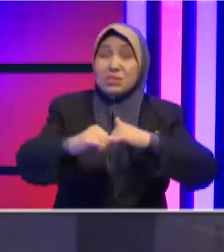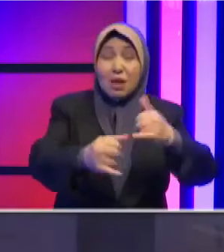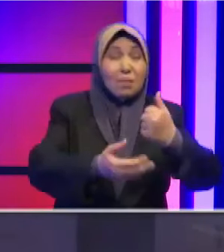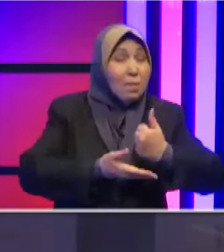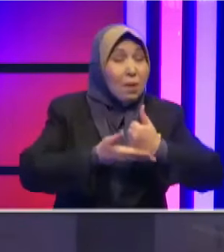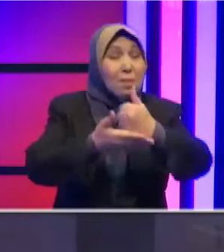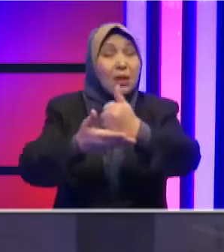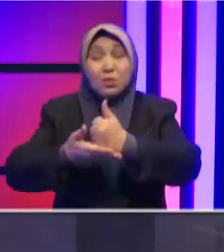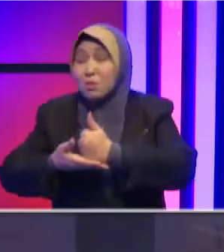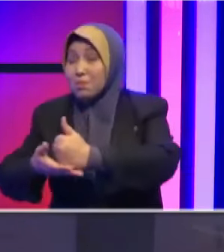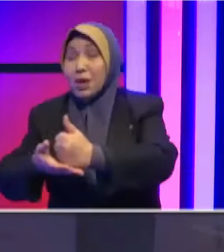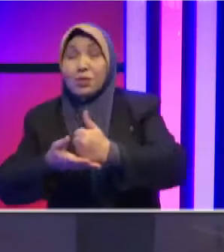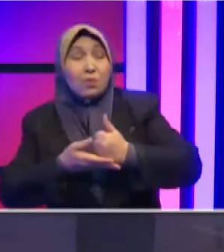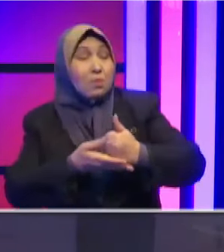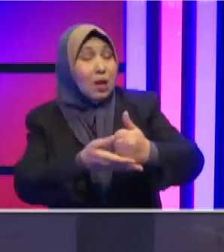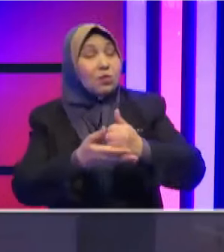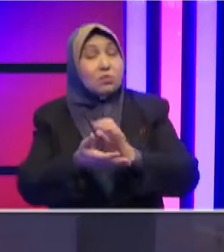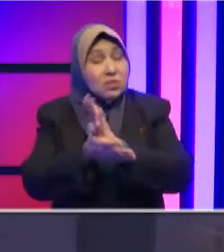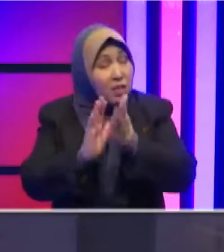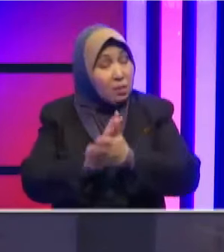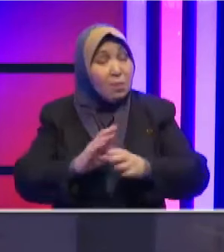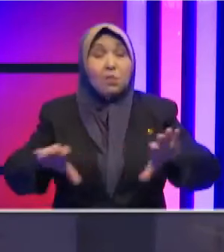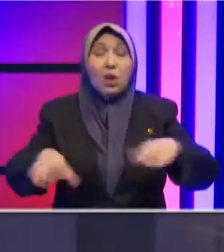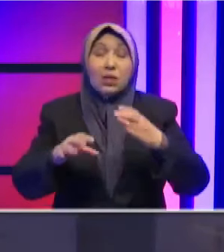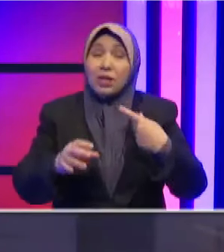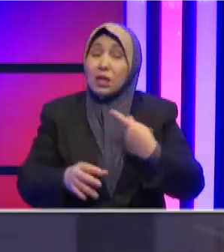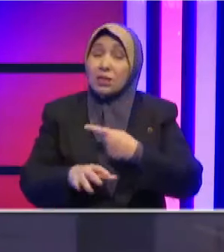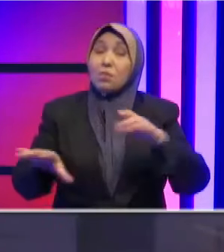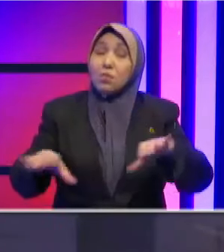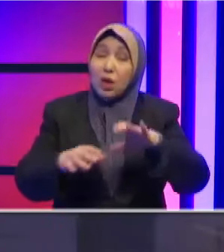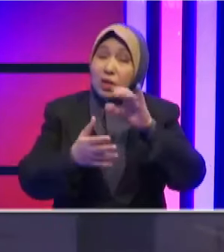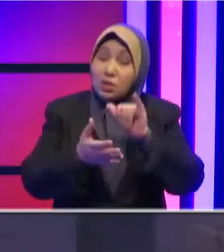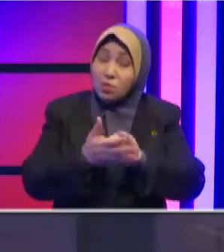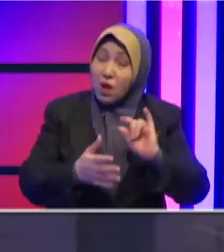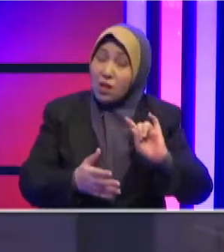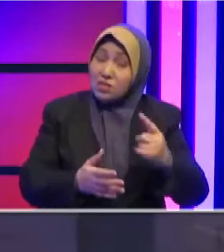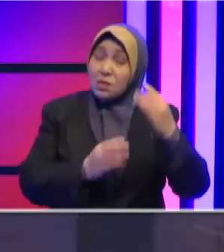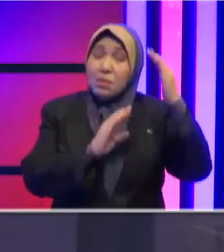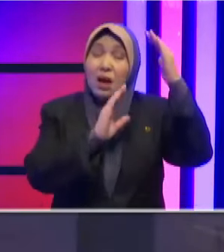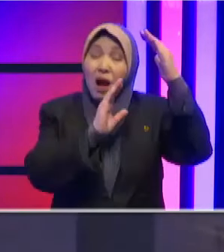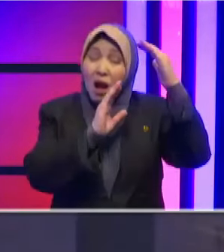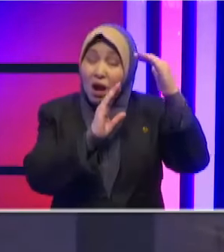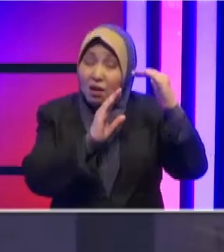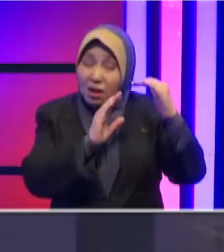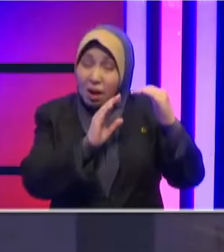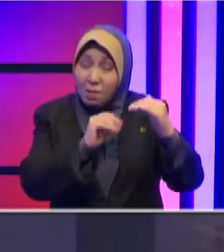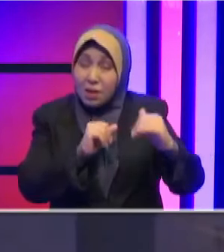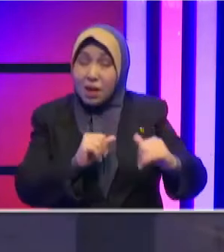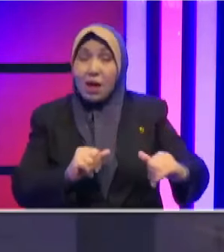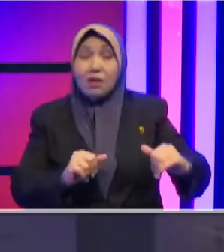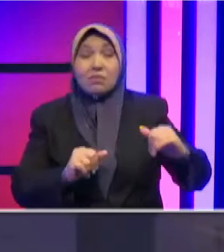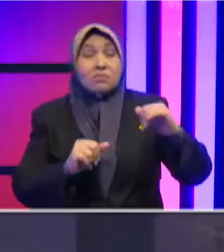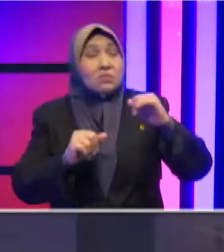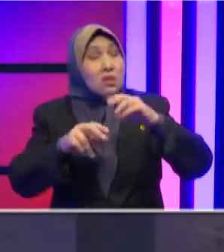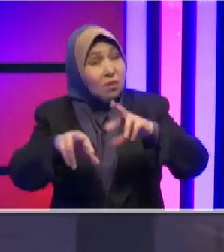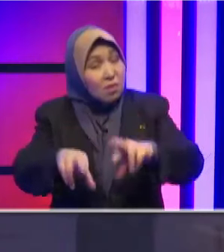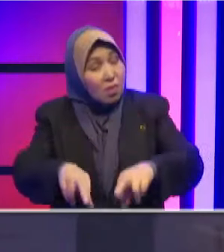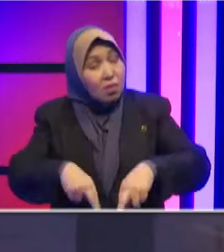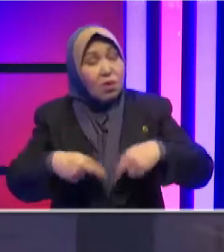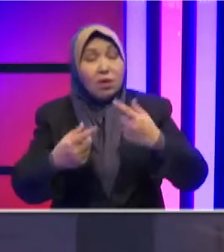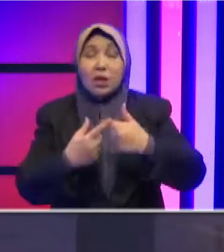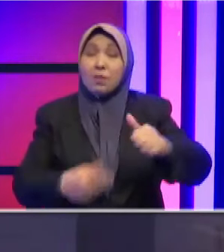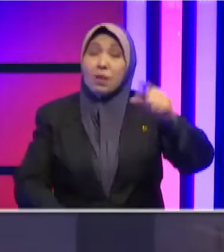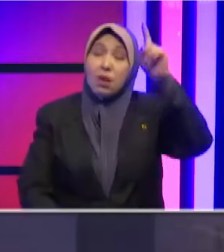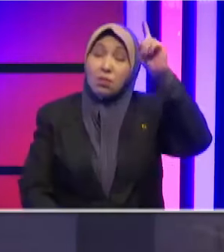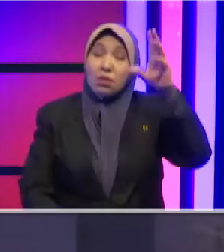satu amal shaleh make perbuatan yang kita lakukan itu hanya mengharapkan merogoh Tila merebak reboan daripada Allah